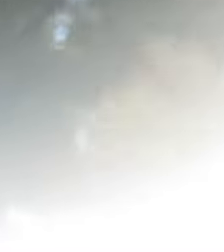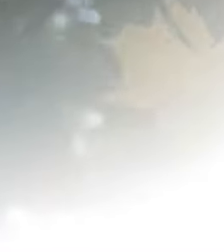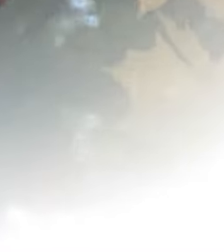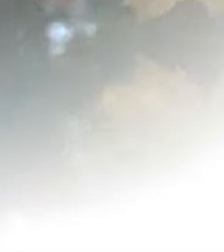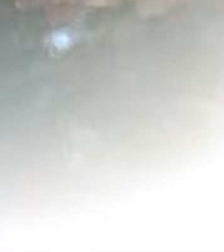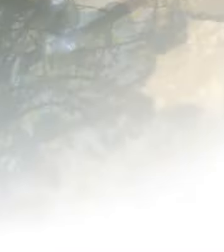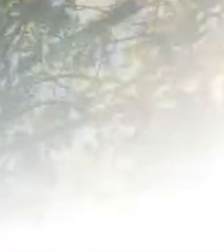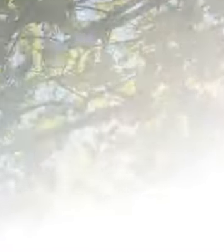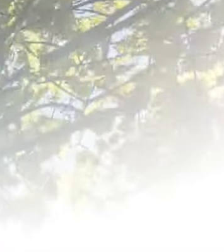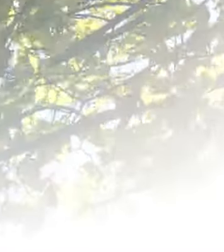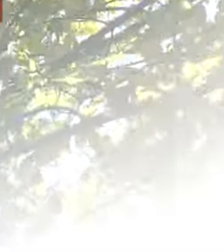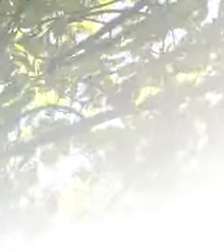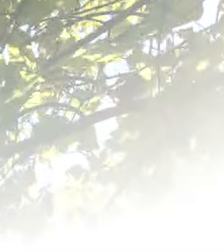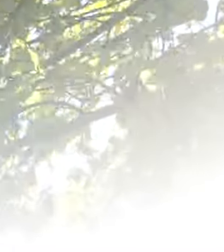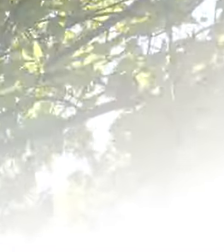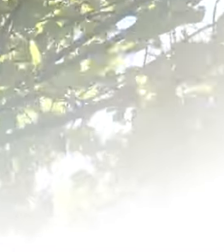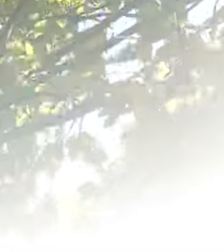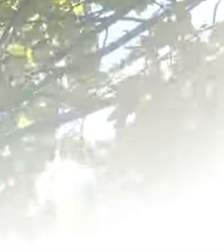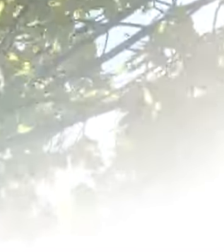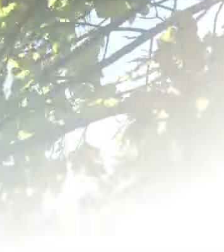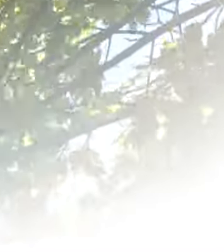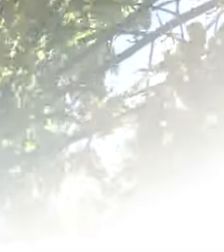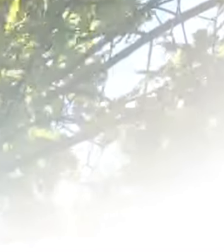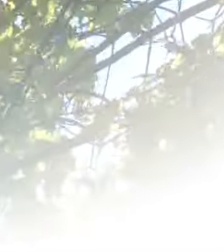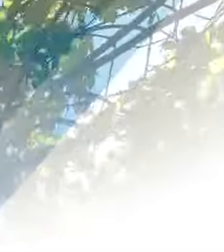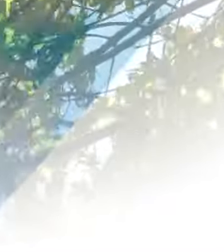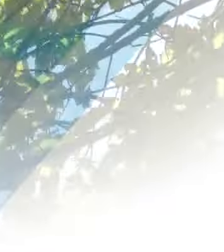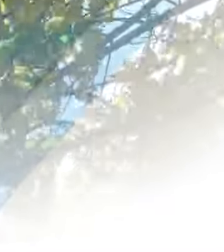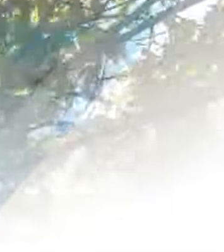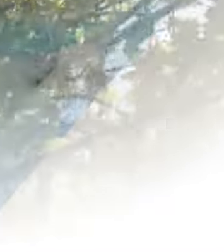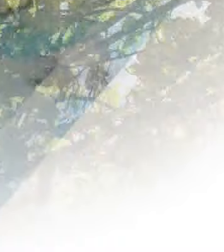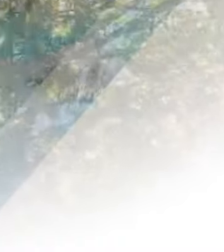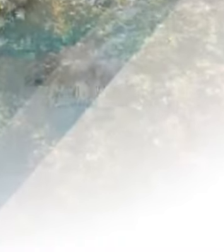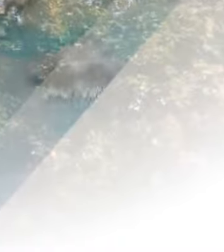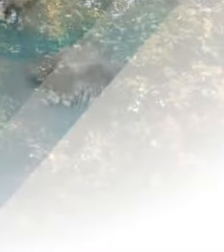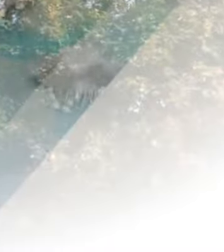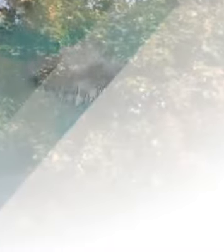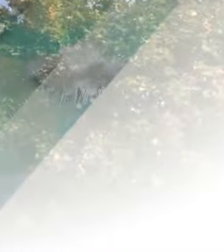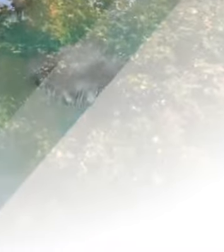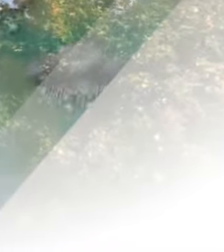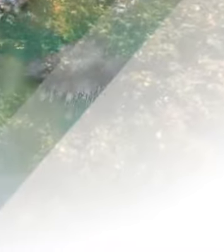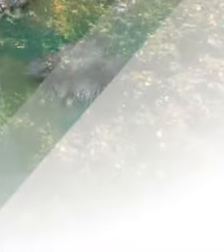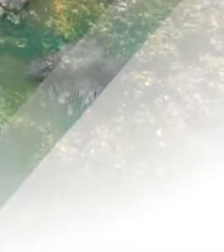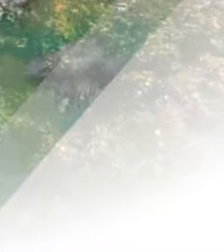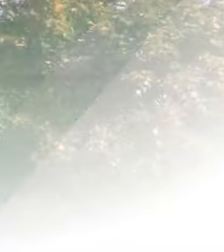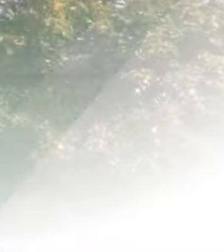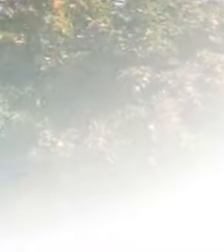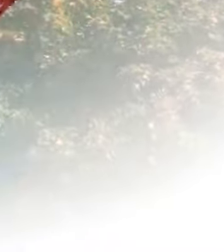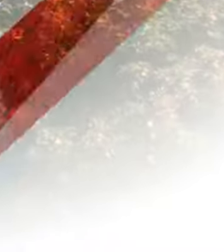У пятницу 1 листопада по народным календары день усіх святых, поминальный день